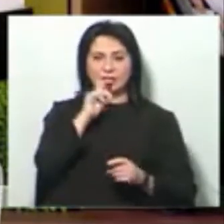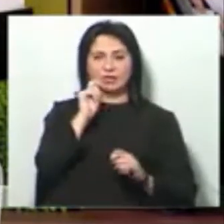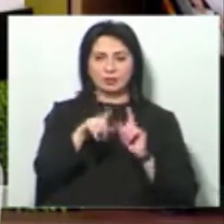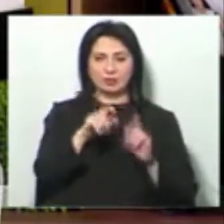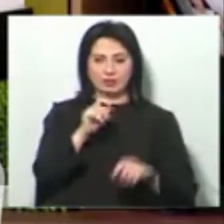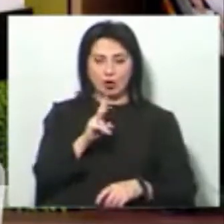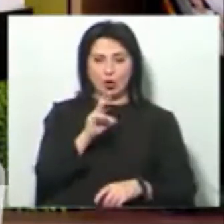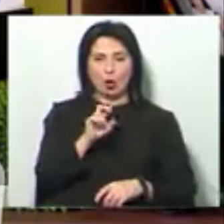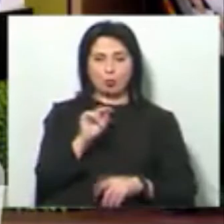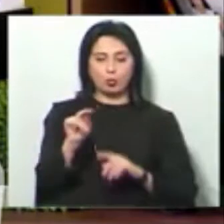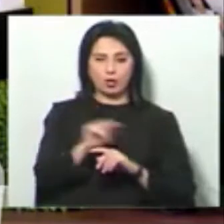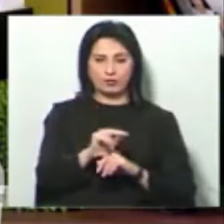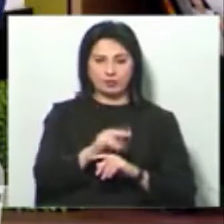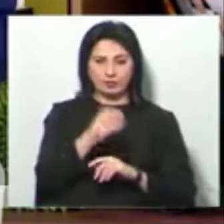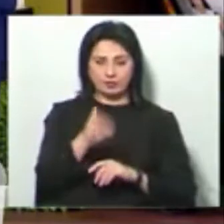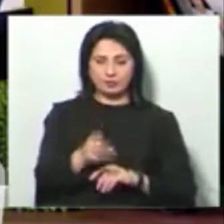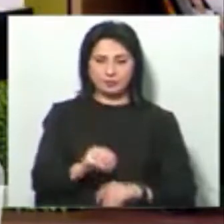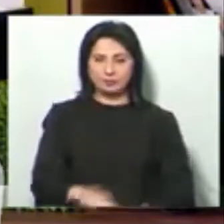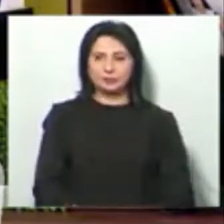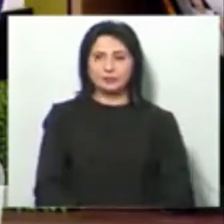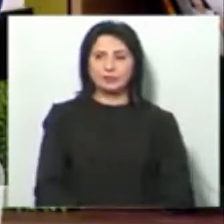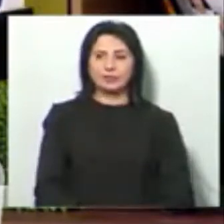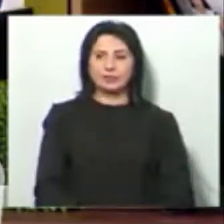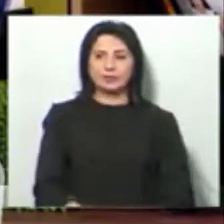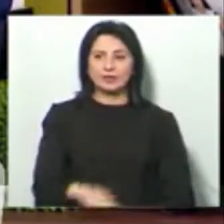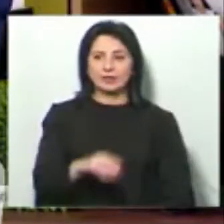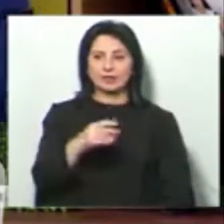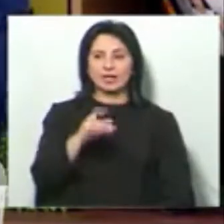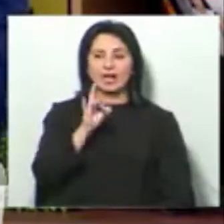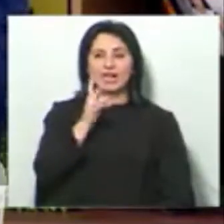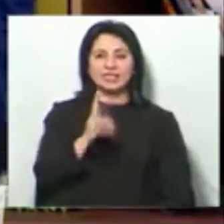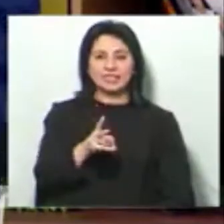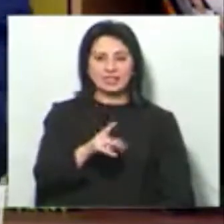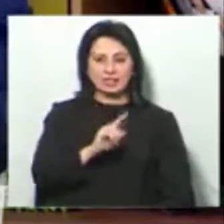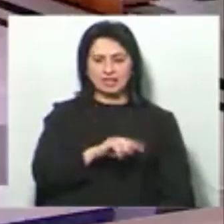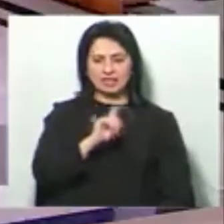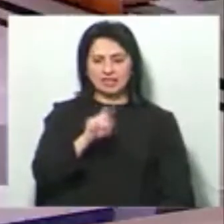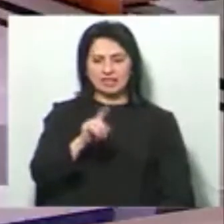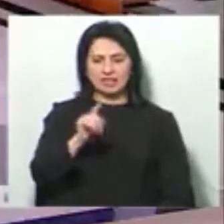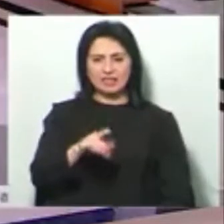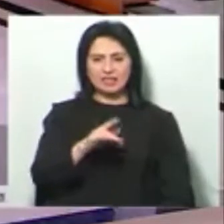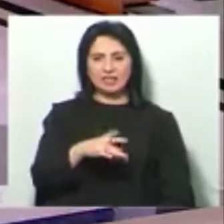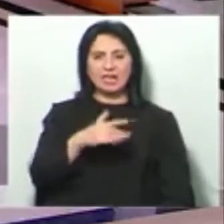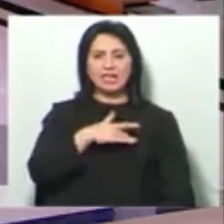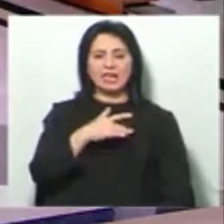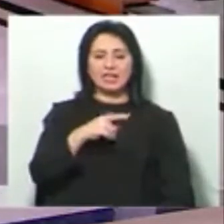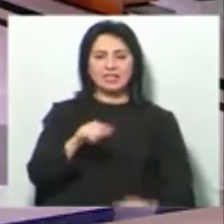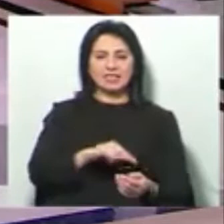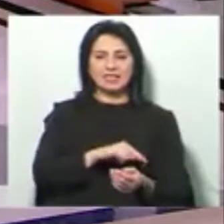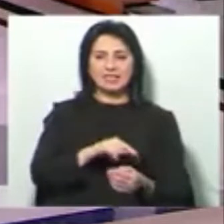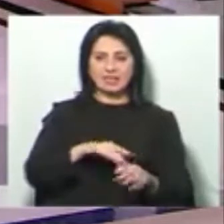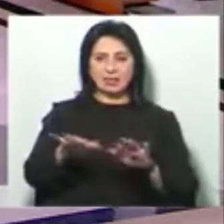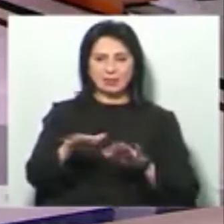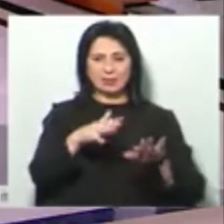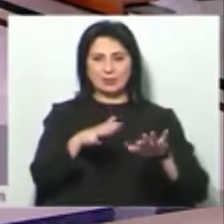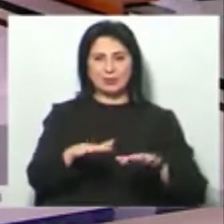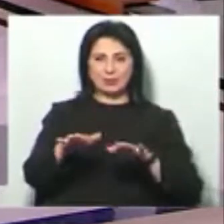ანტიკოაგულანტურ თერაპიას ტის ჰემორაგის რისკს ესევე თუ ანუ სისხლის გათხელება როგორც ეძახიან